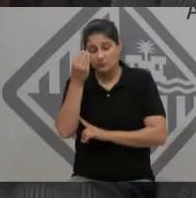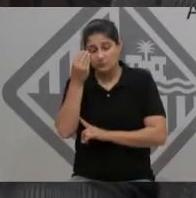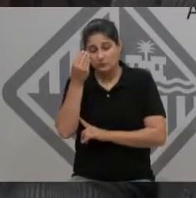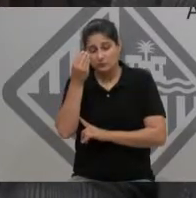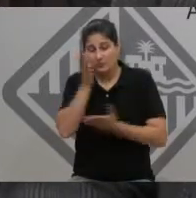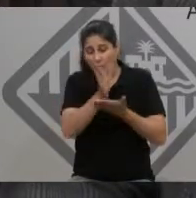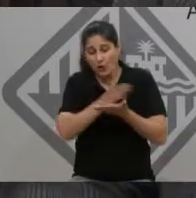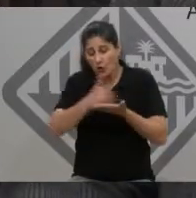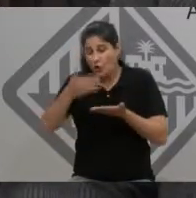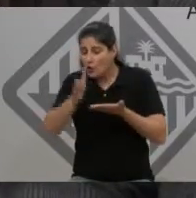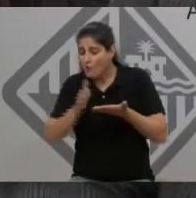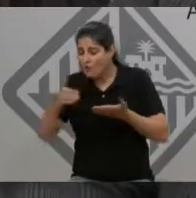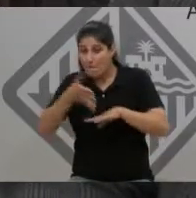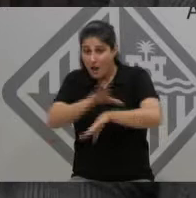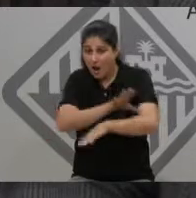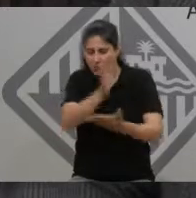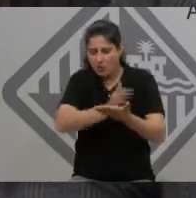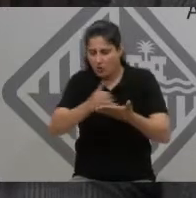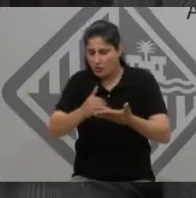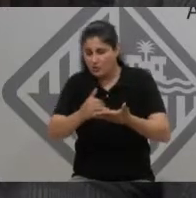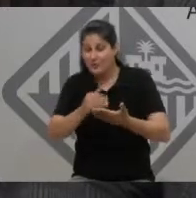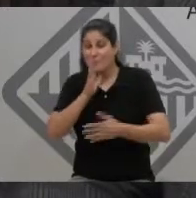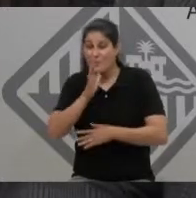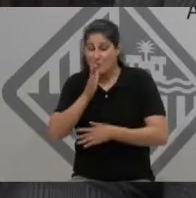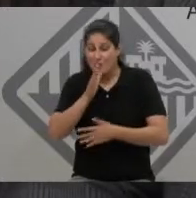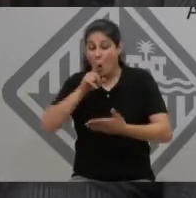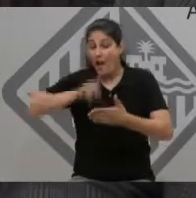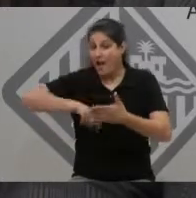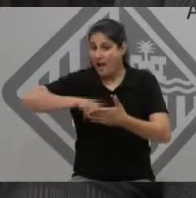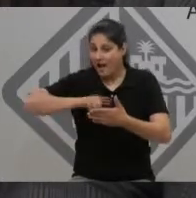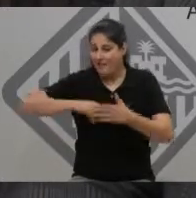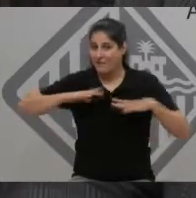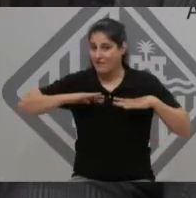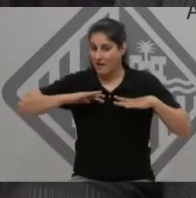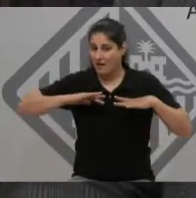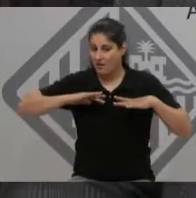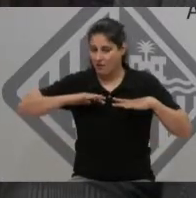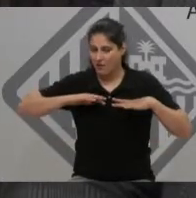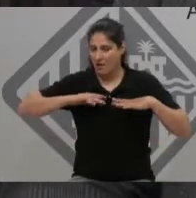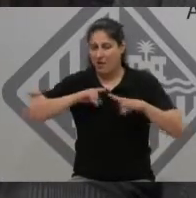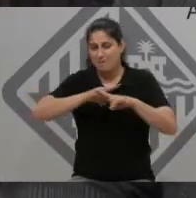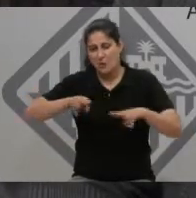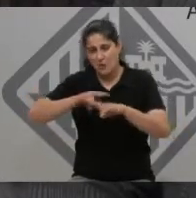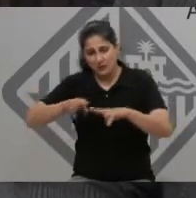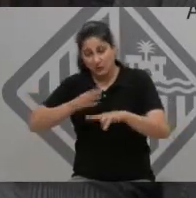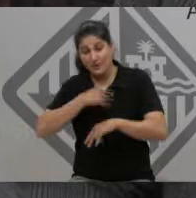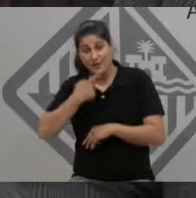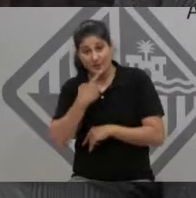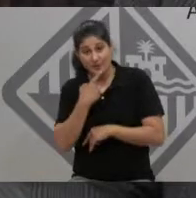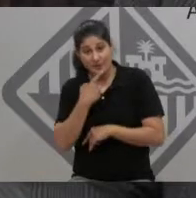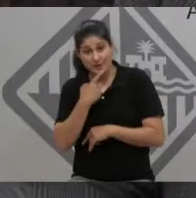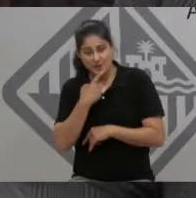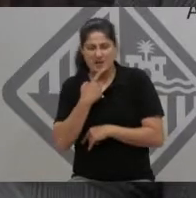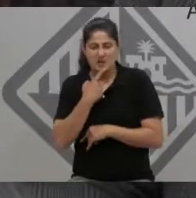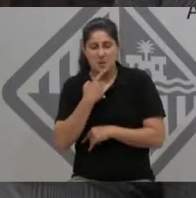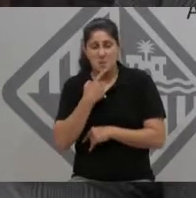la zonificació i la prohibició de comercialitzar aquest tipus de vivendes en edificis plurifamiliars no afectarà,